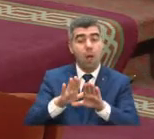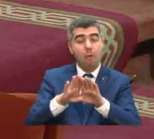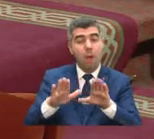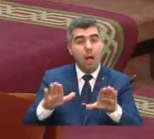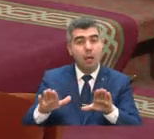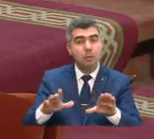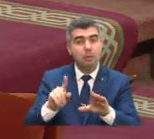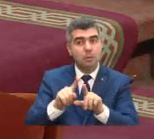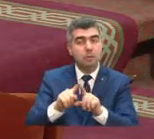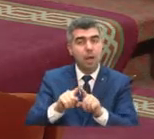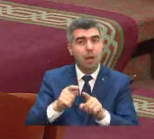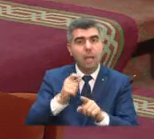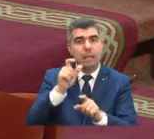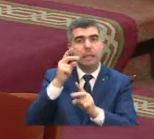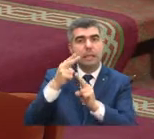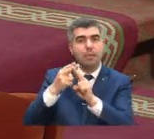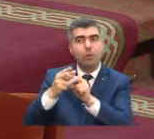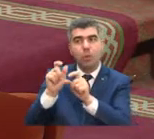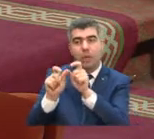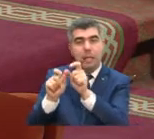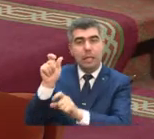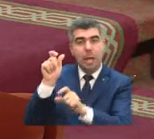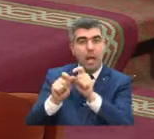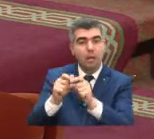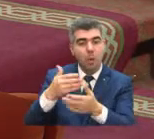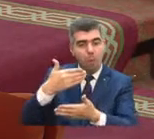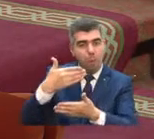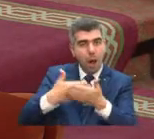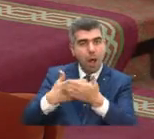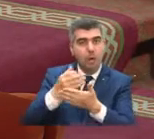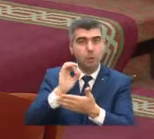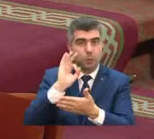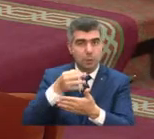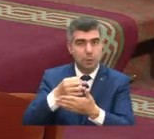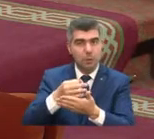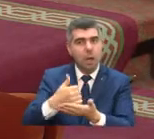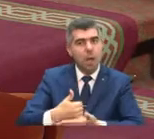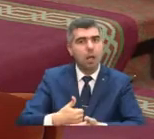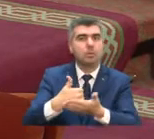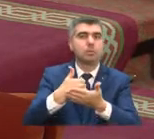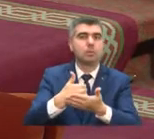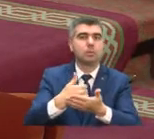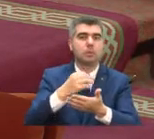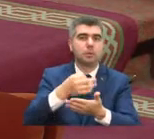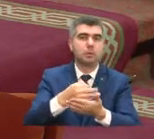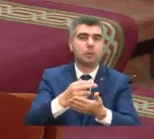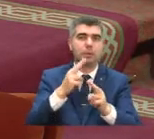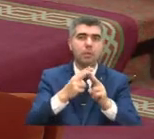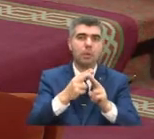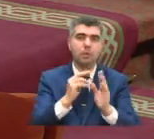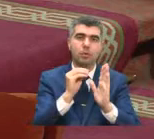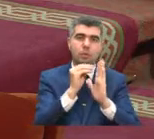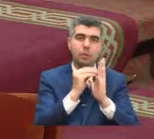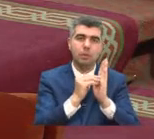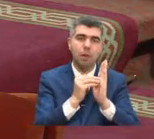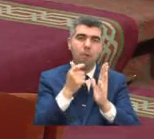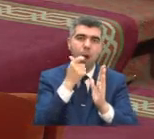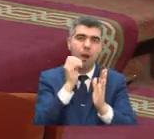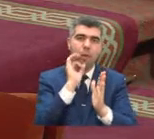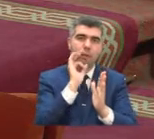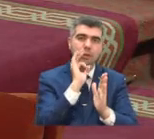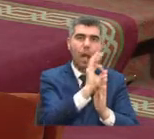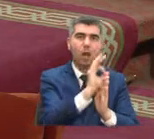البورية لفائدة والحقوق وفق شروط محددة. باش يمكن هذا الورش إن شاء الله